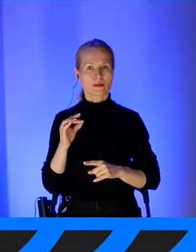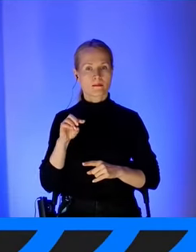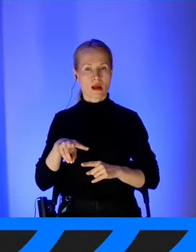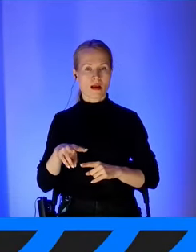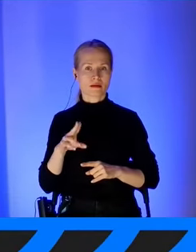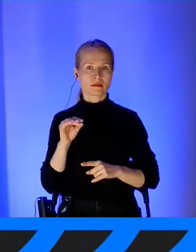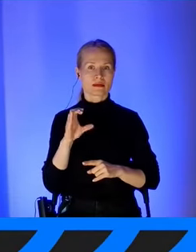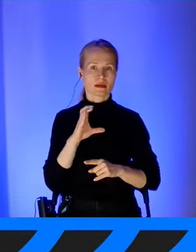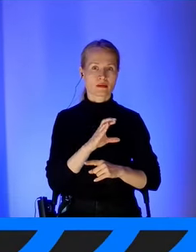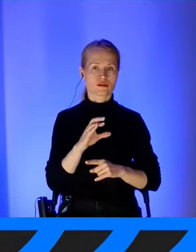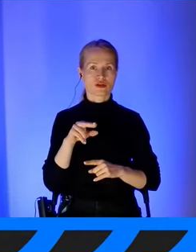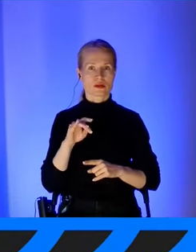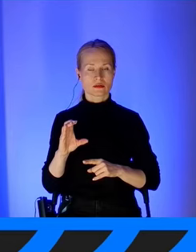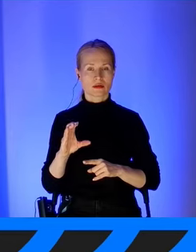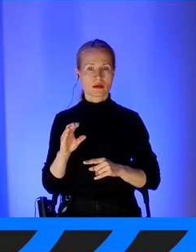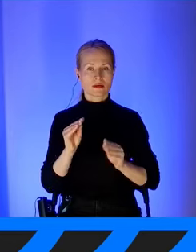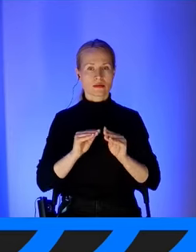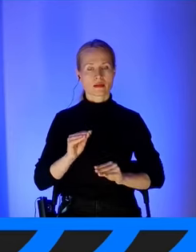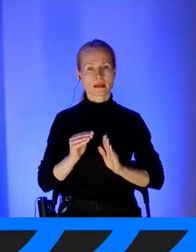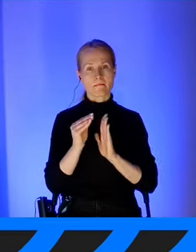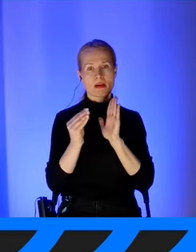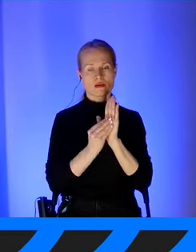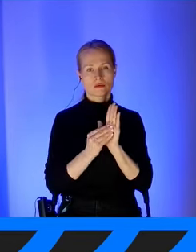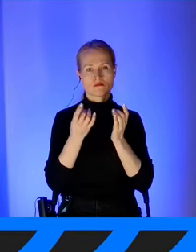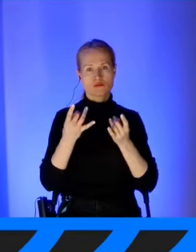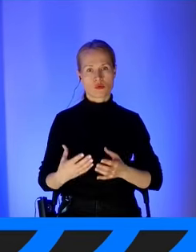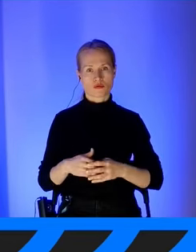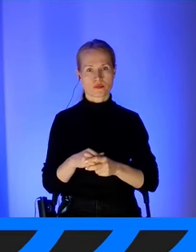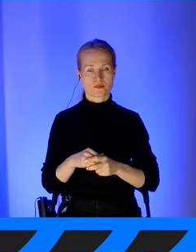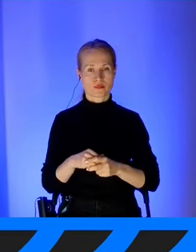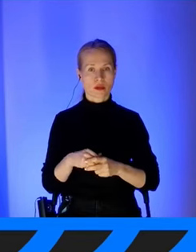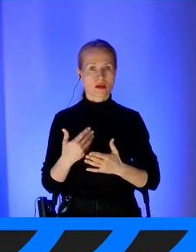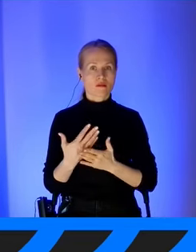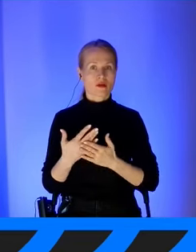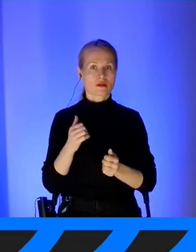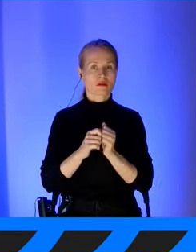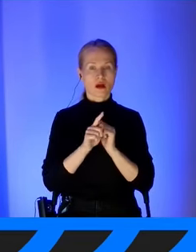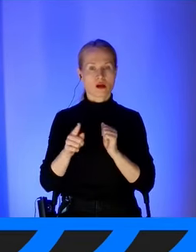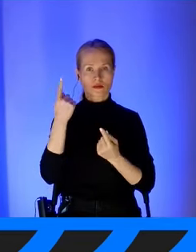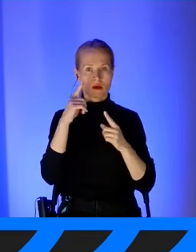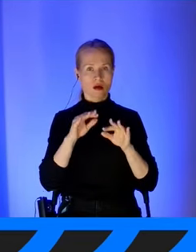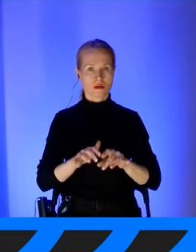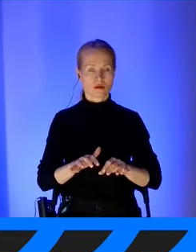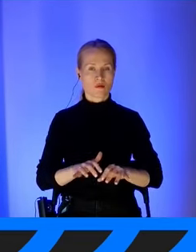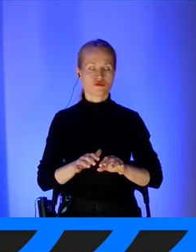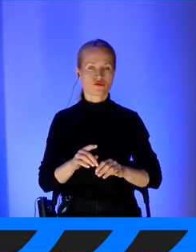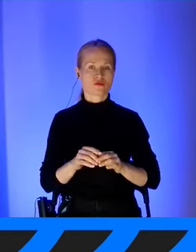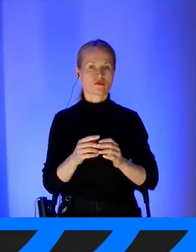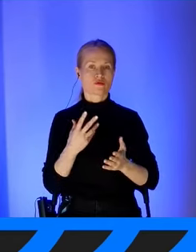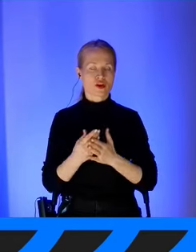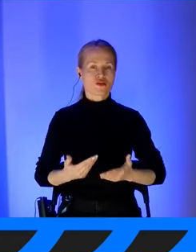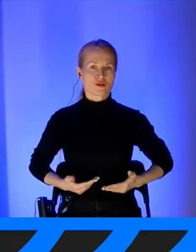JS, CSS, создать такие приложения действительно очень просто. Наверное, каждый разработчик когда-либо в своей жизни